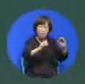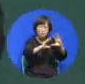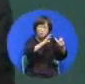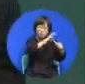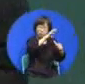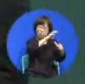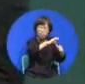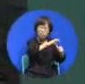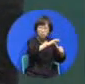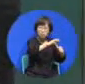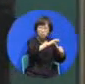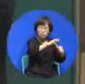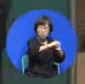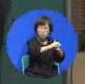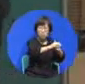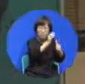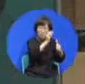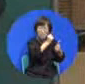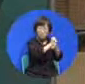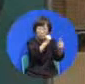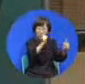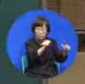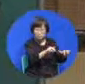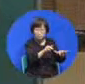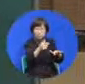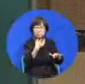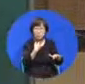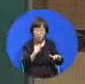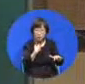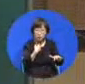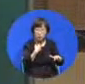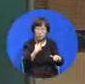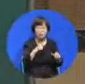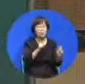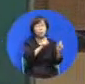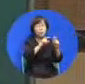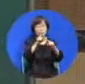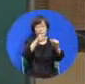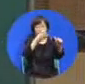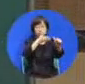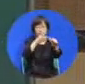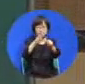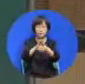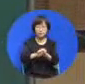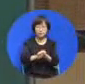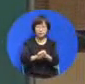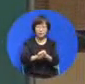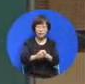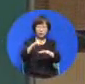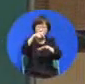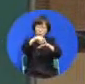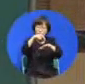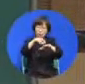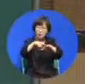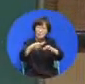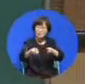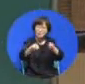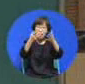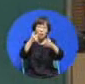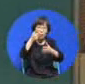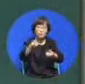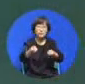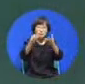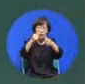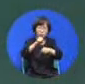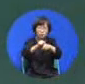happened in Egypt? 그거 회복하라는 겁니다. God is saying restore that. 세절기. It is the three festivals. 애굽에서